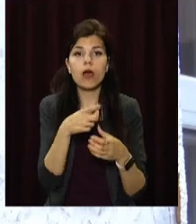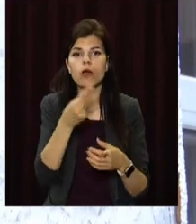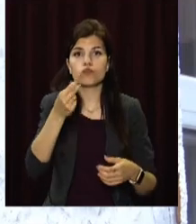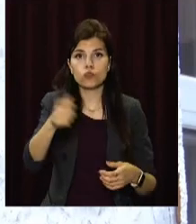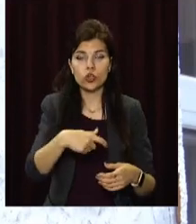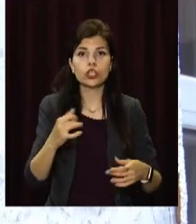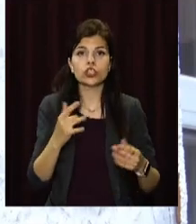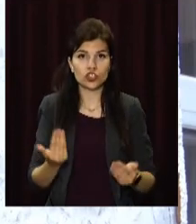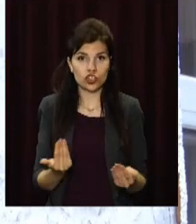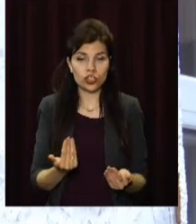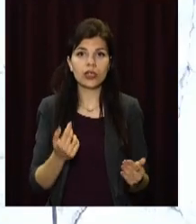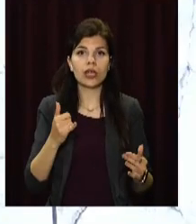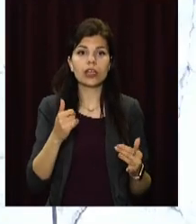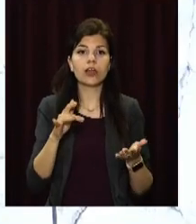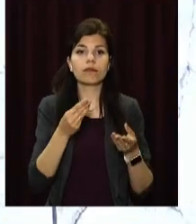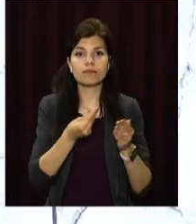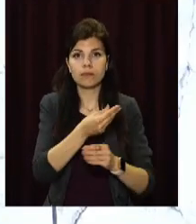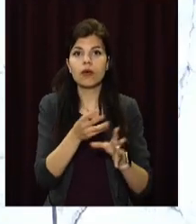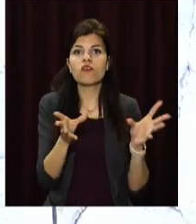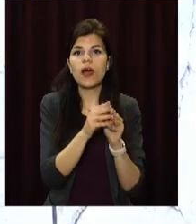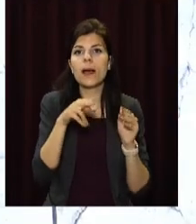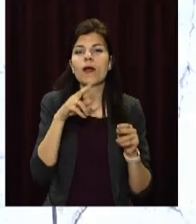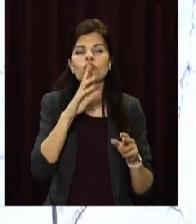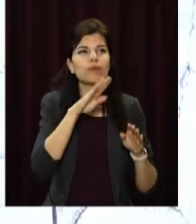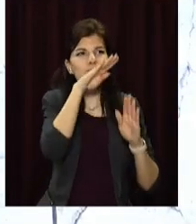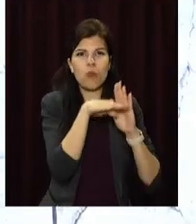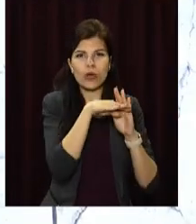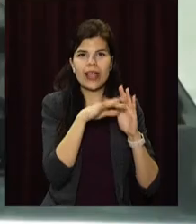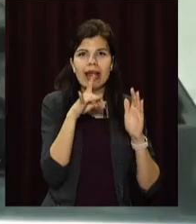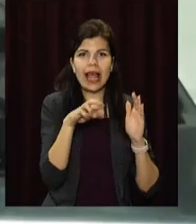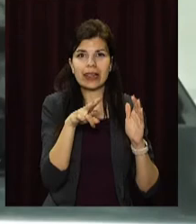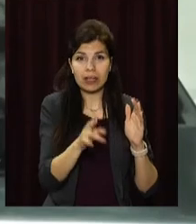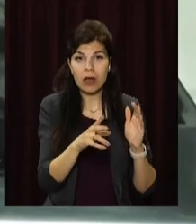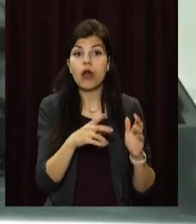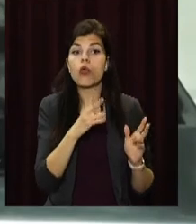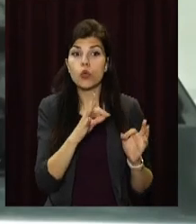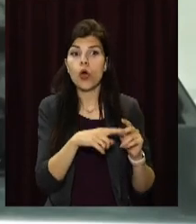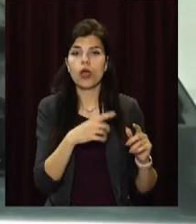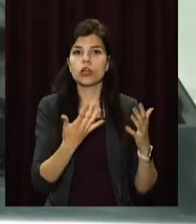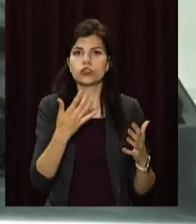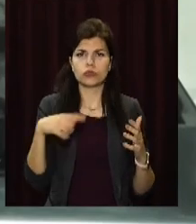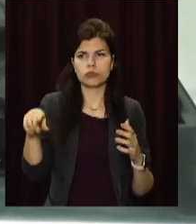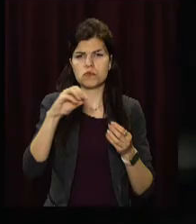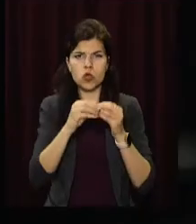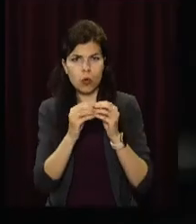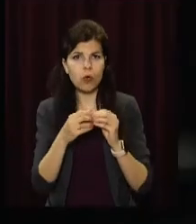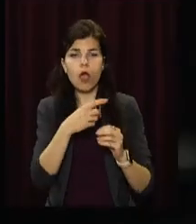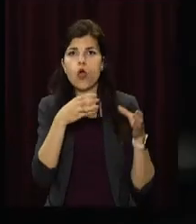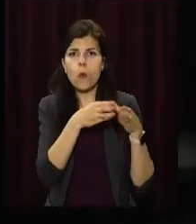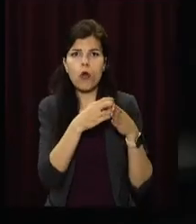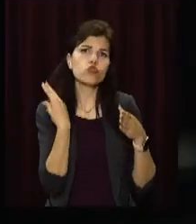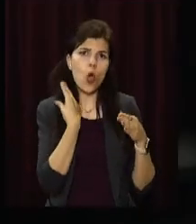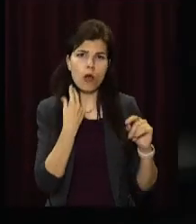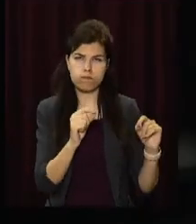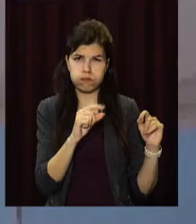плату із жителів та розраховувалися із підрядниками. Втім, кажуть юристи, через несправну сплату комуналки в компанії накопичувалися